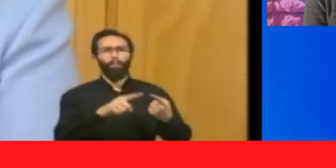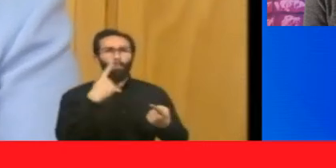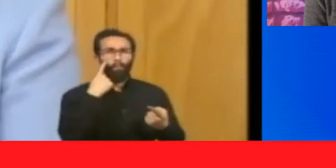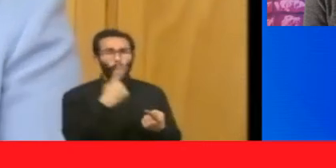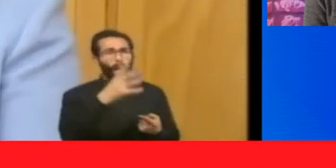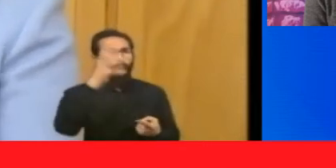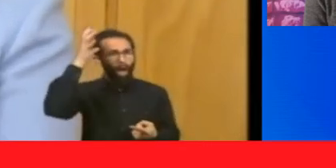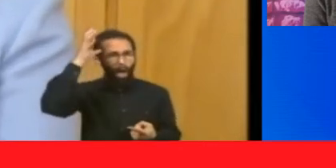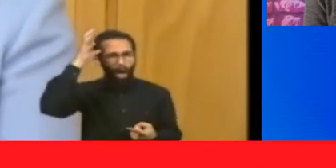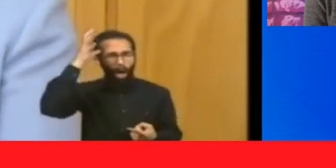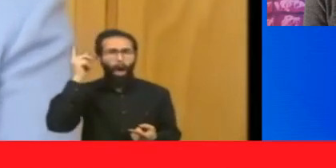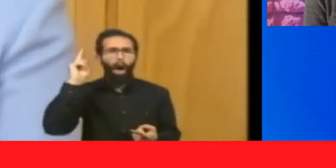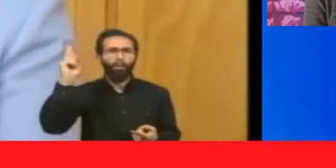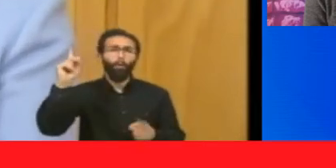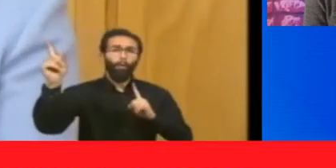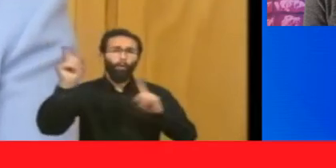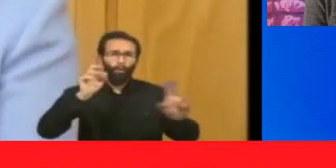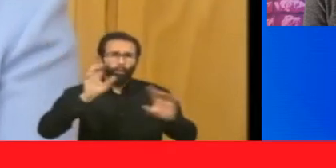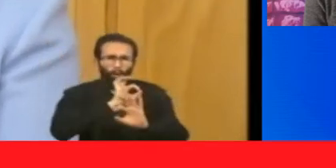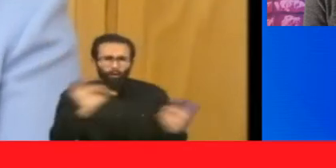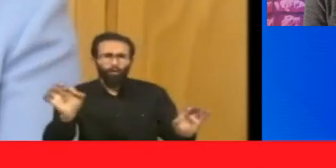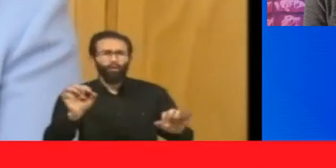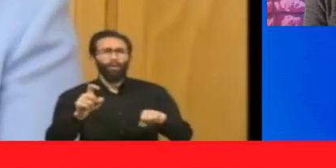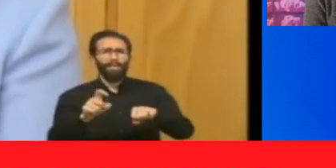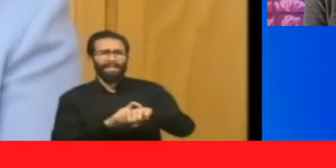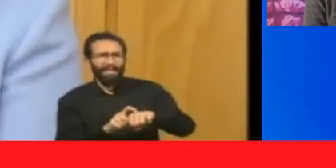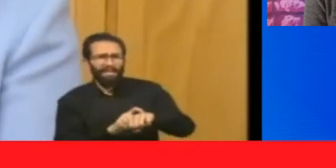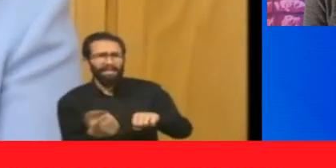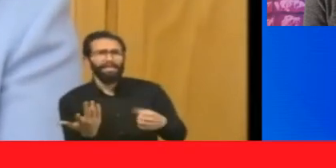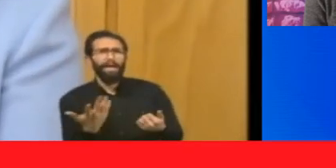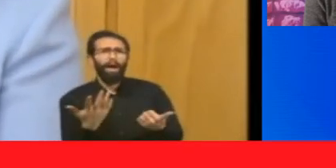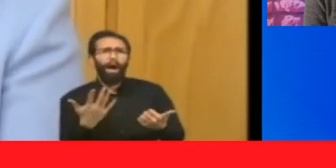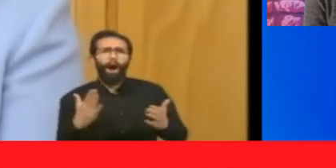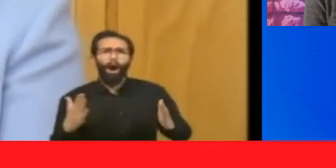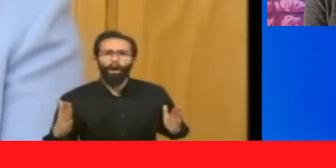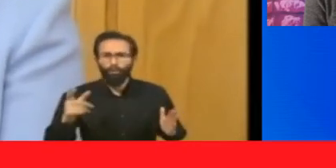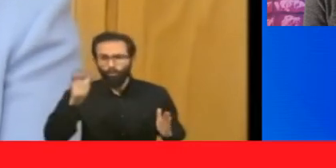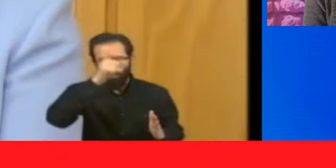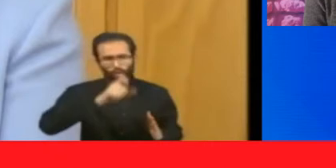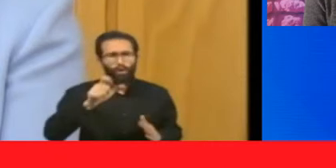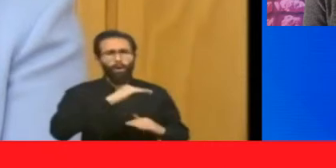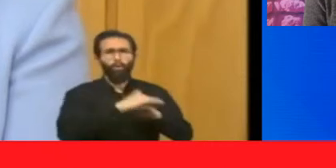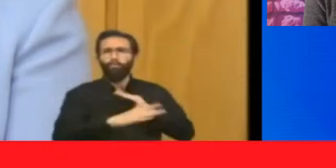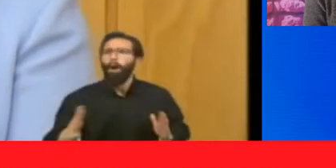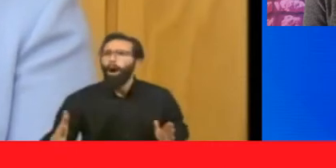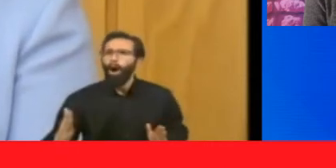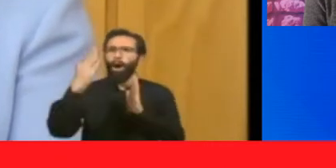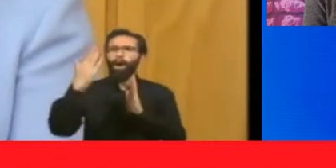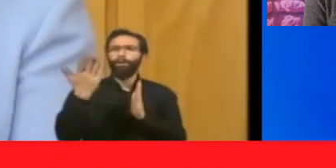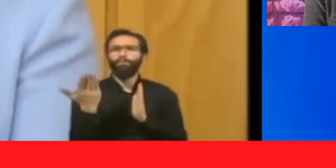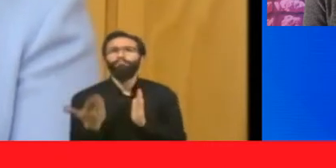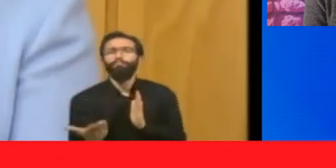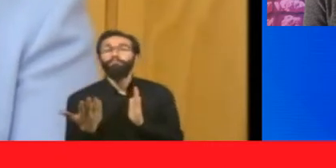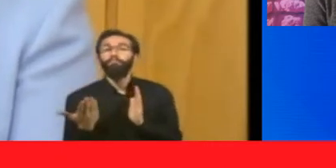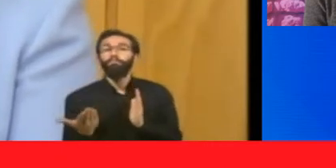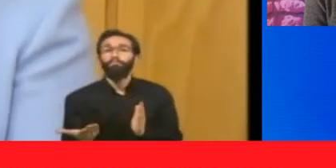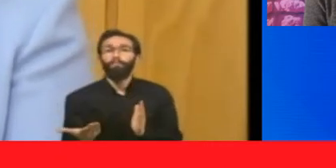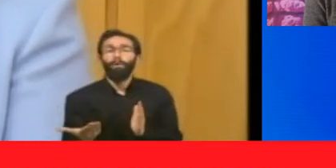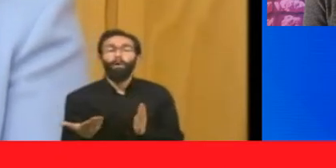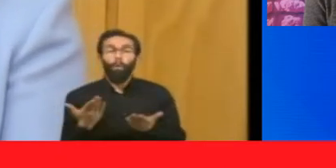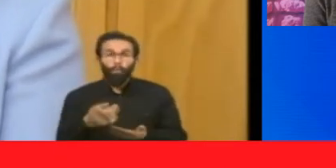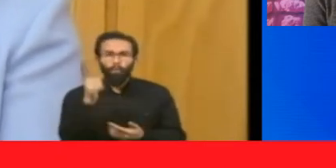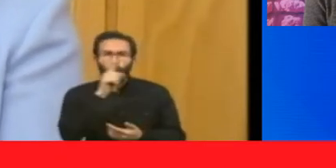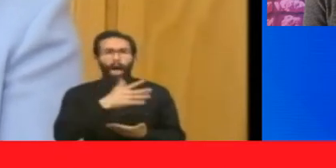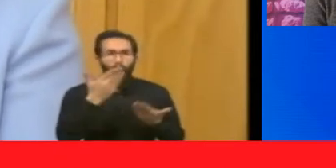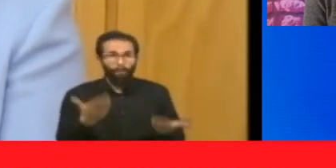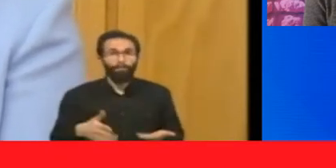ve krizleriyle karşı karşıyayız. Türkiye toplumu bununla karşı karşıya. Evet, biliyoruz ki